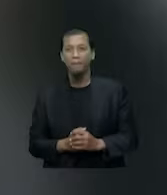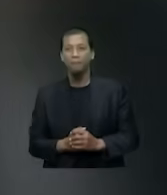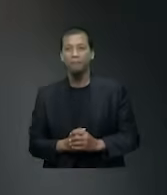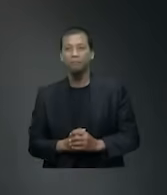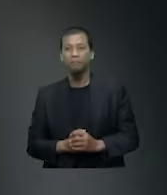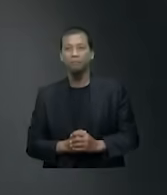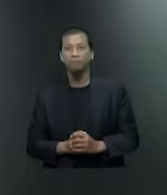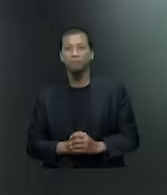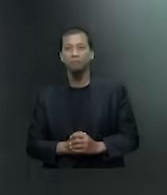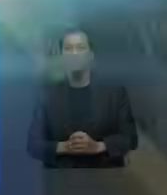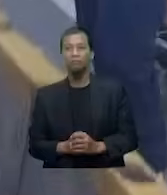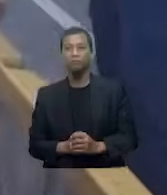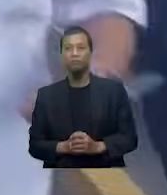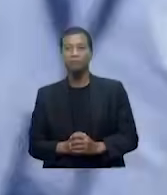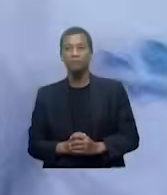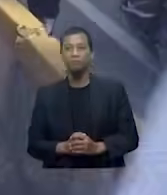melaporkan.